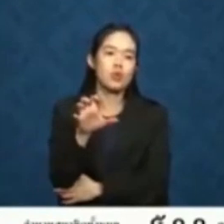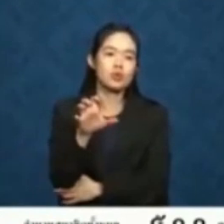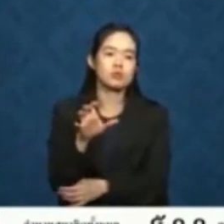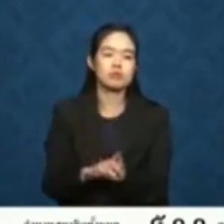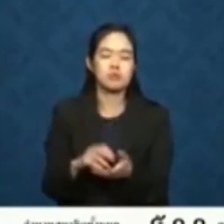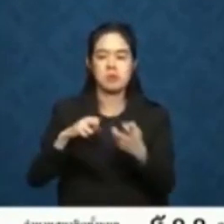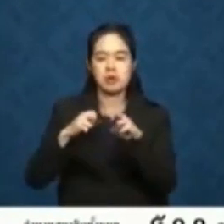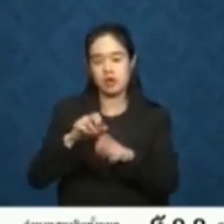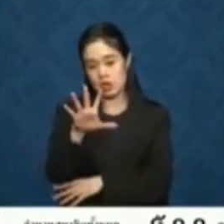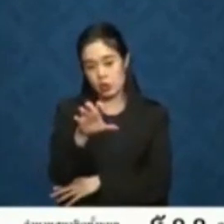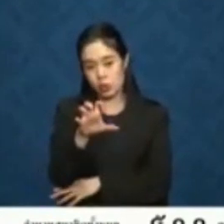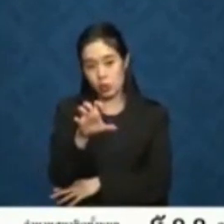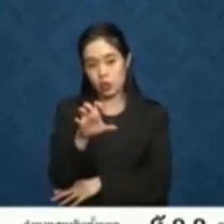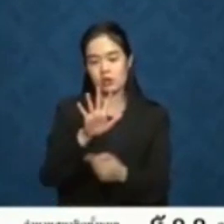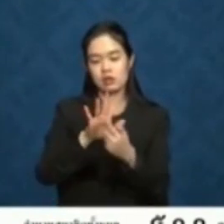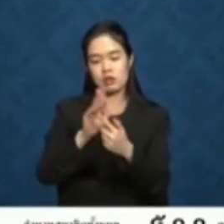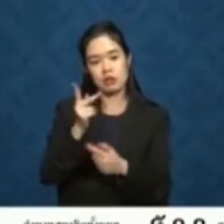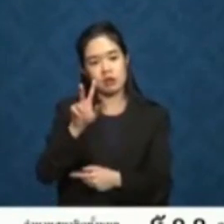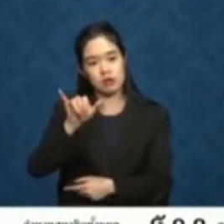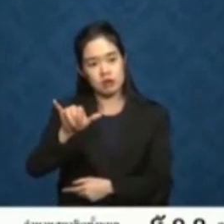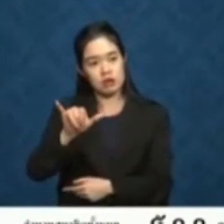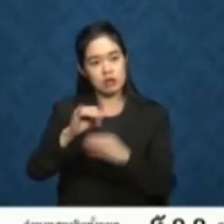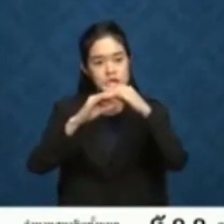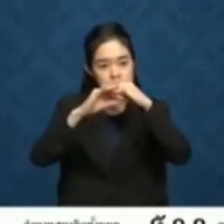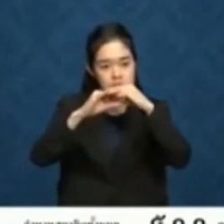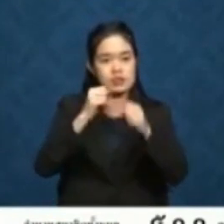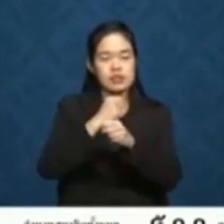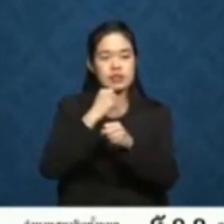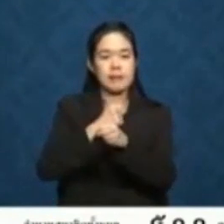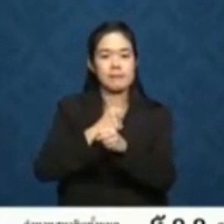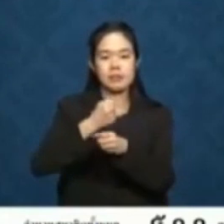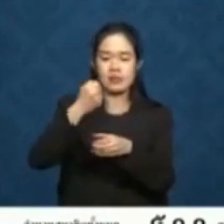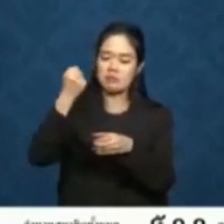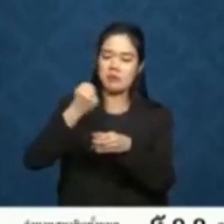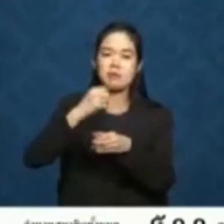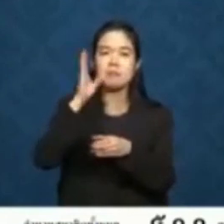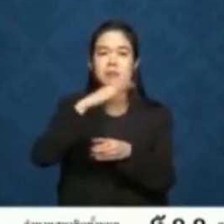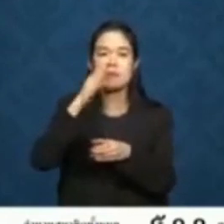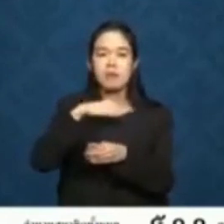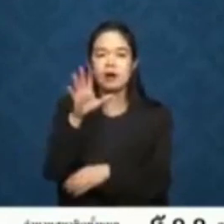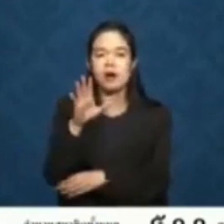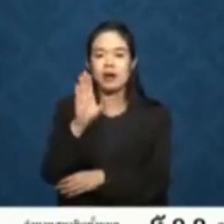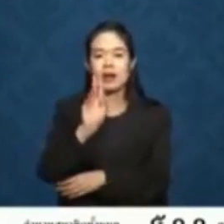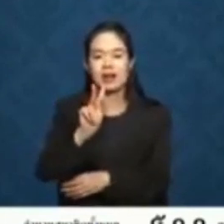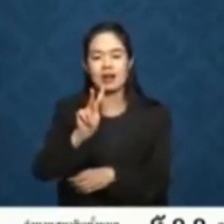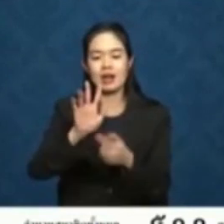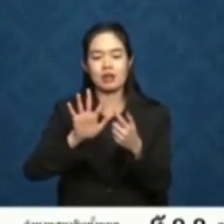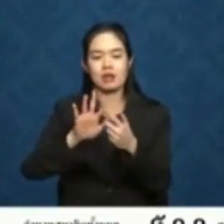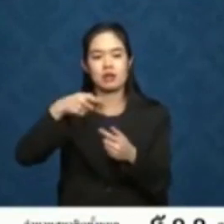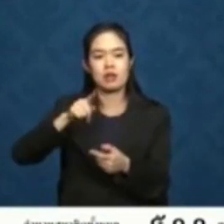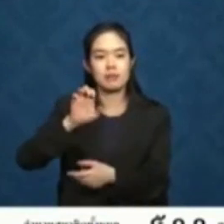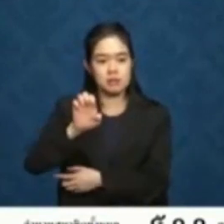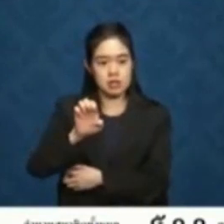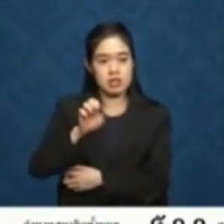ครับท่านประธานรู้จักไหมครับกุ้งเคยที่ชาวระยองเอามาทำกะปิครับจนมีชื่อเสียงว่ากะปิระยองนั้นอร่อยเป็นอันดับ